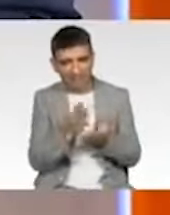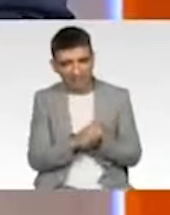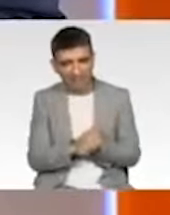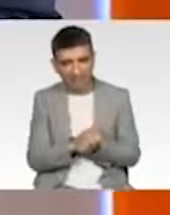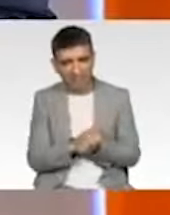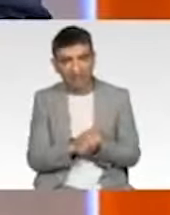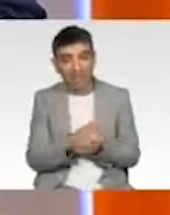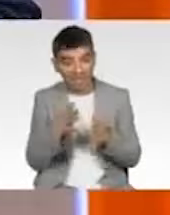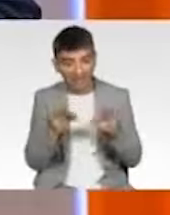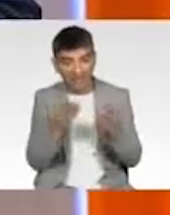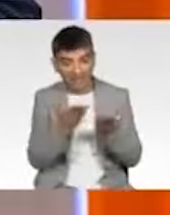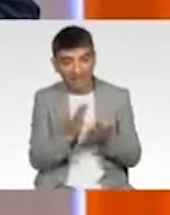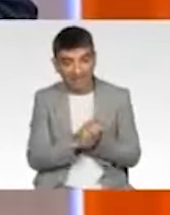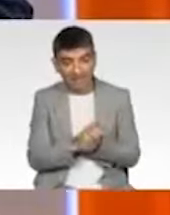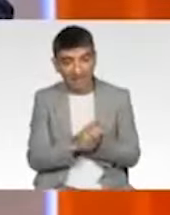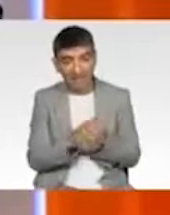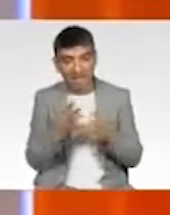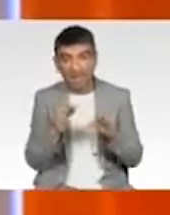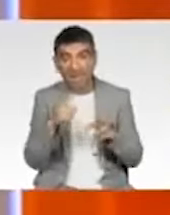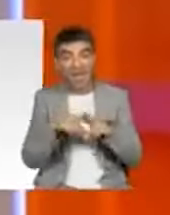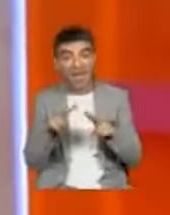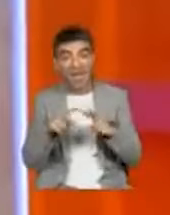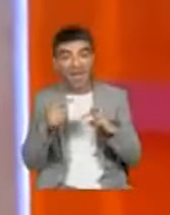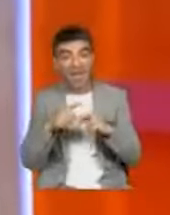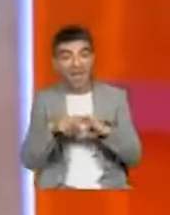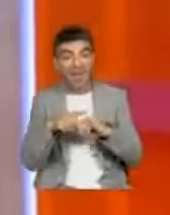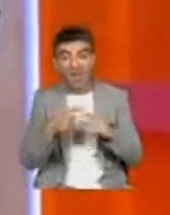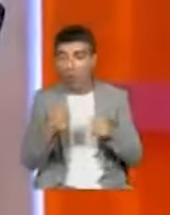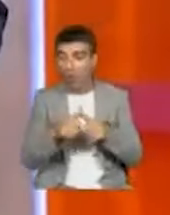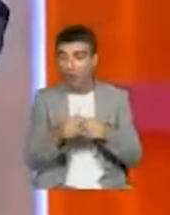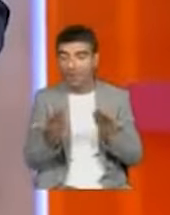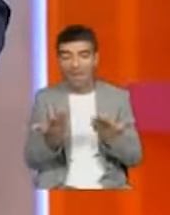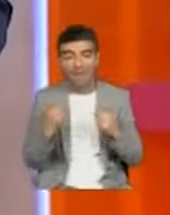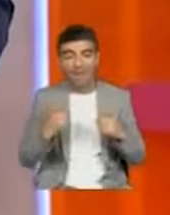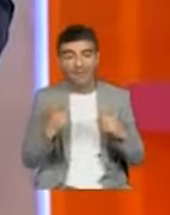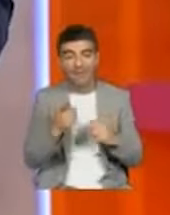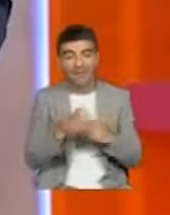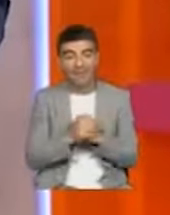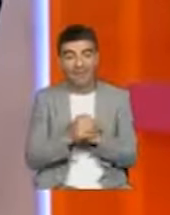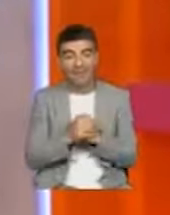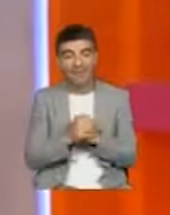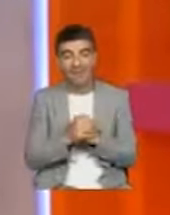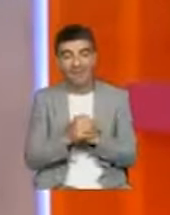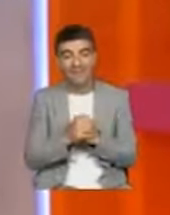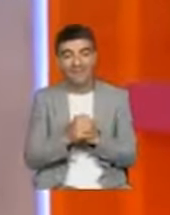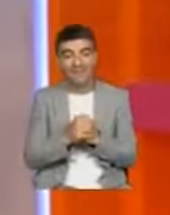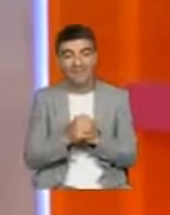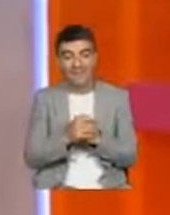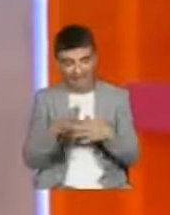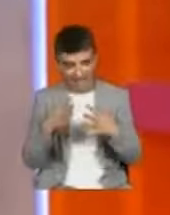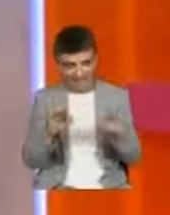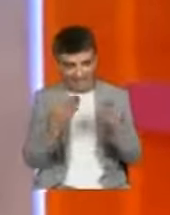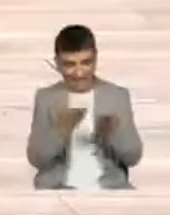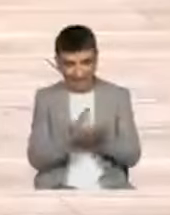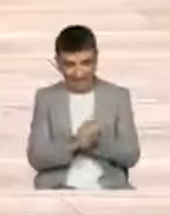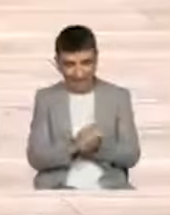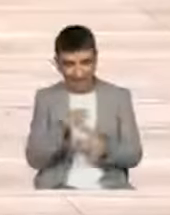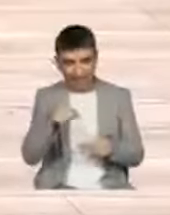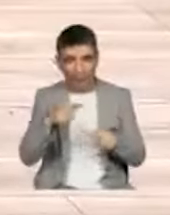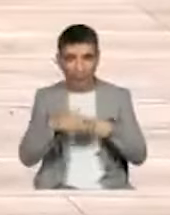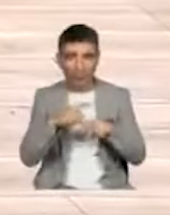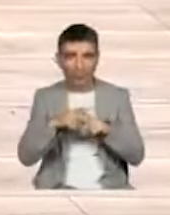Emrah. Hazır mısın? Hazırım da Emrah. Kocam da kocam diyor. Nerede Emrah da Emrah. Hazır mısın? Hazırım. Bu